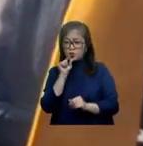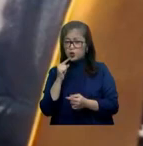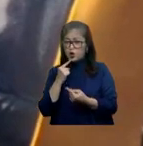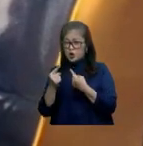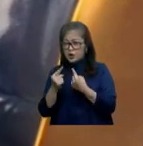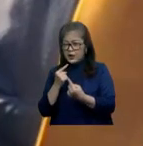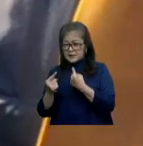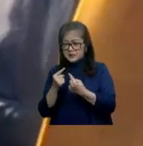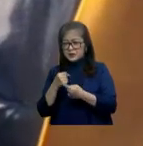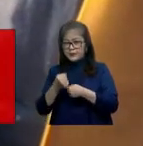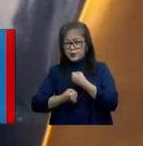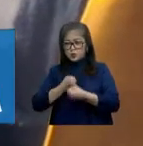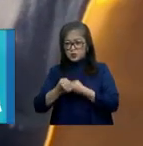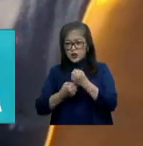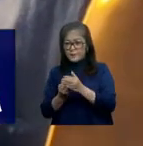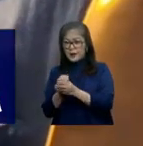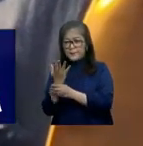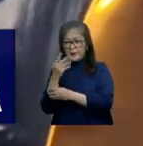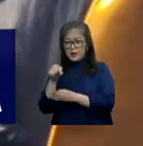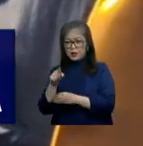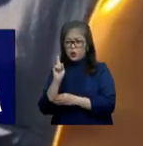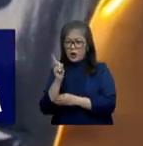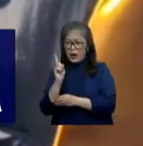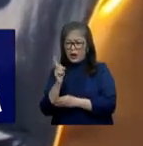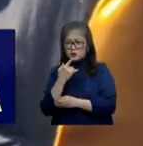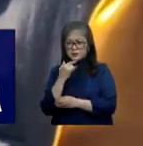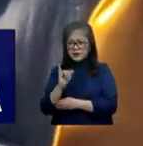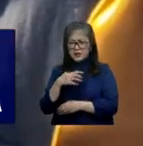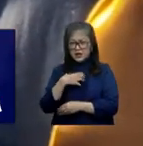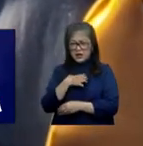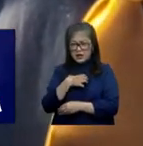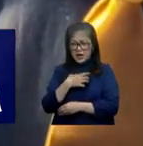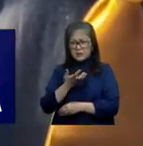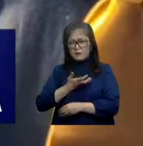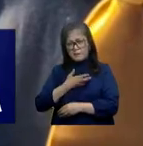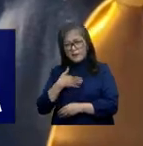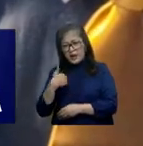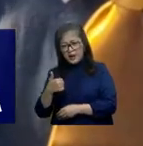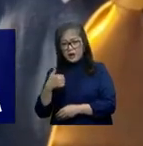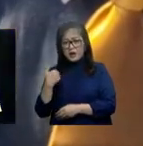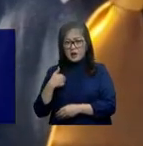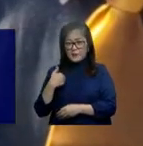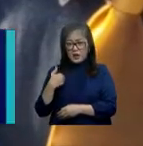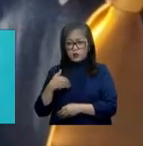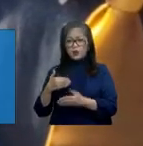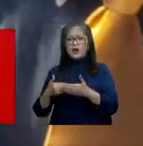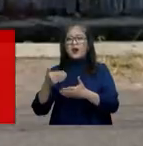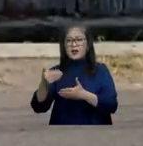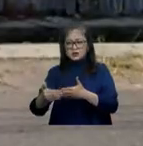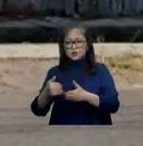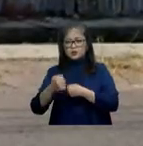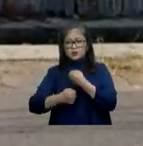pengembang. Kemudian setelah misalkan tidak ada etiket baik, ya mau nggak mau kita harus melakukan upaya hukum.